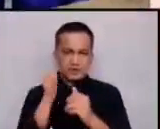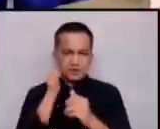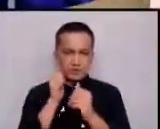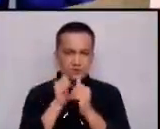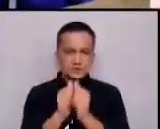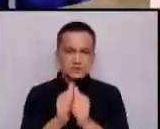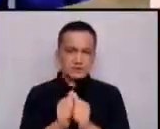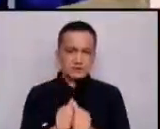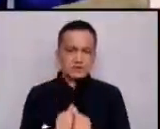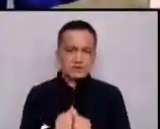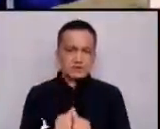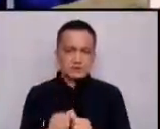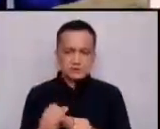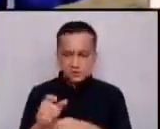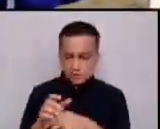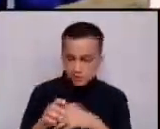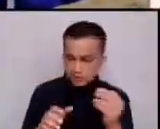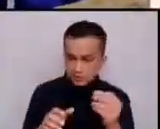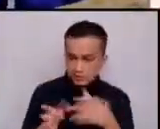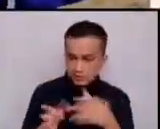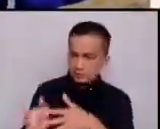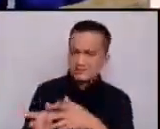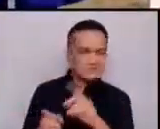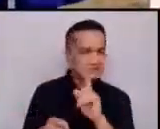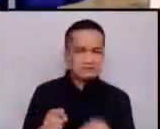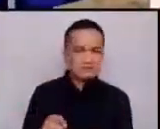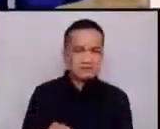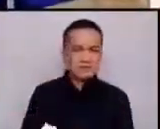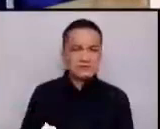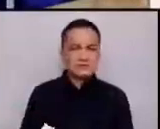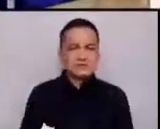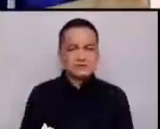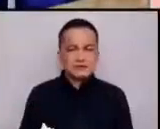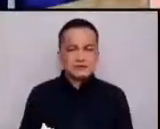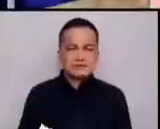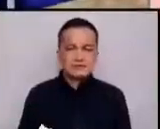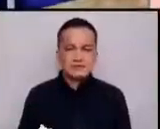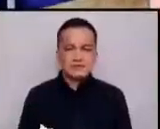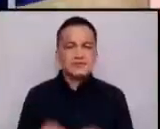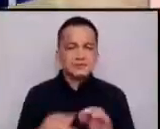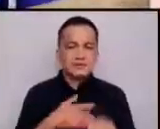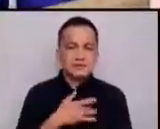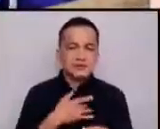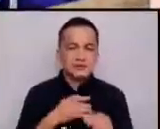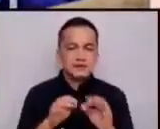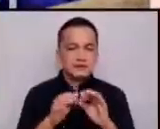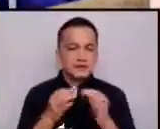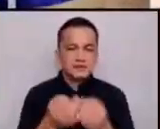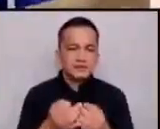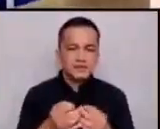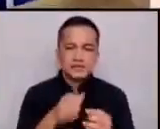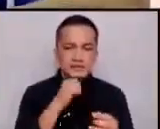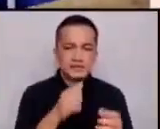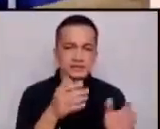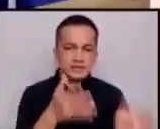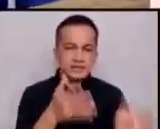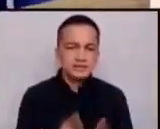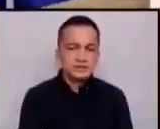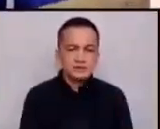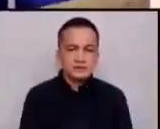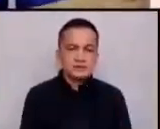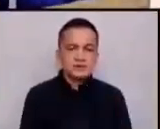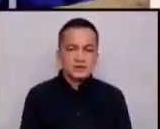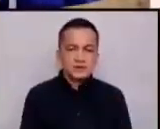Iiyak kami kasi parang na namin yung ano yun. Talagang pamilya na eh. Hindi namin siya maiiwan, laging pagkanya pumunta kami sa